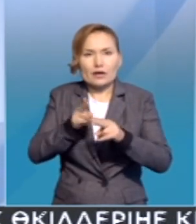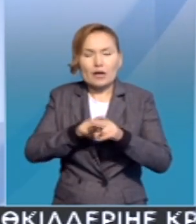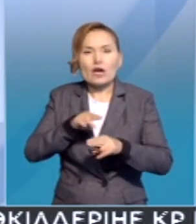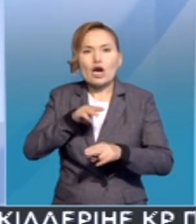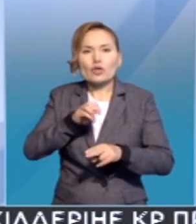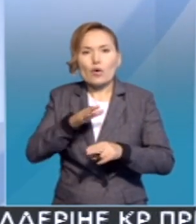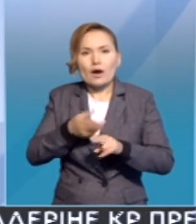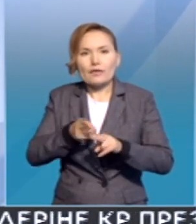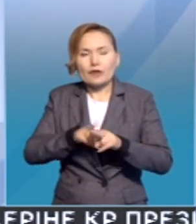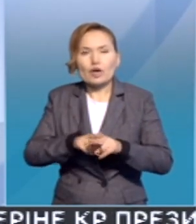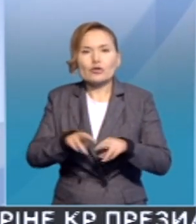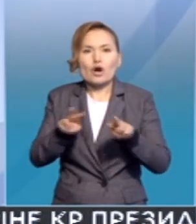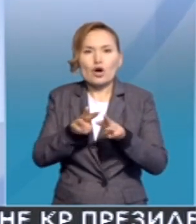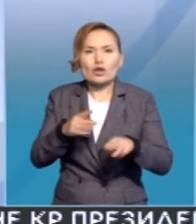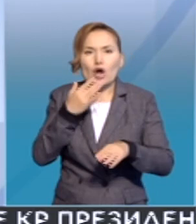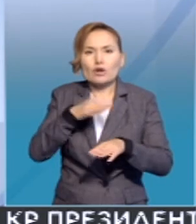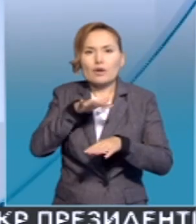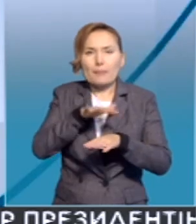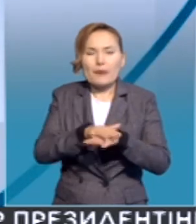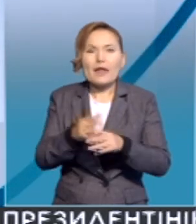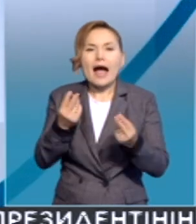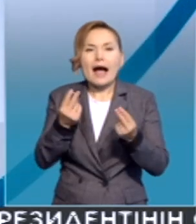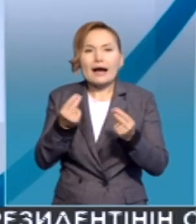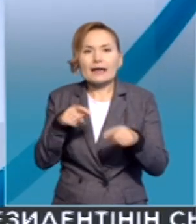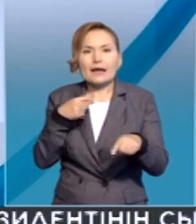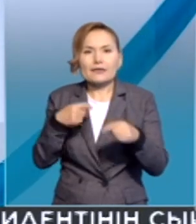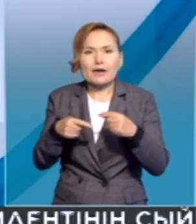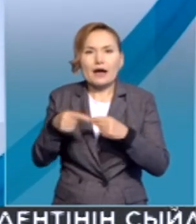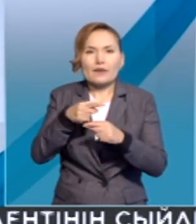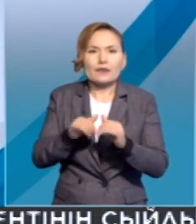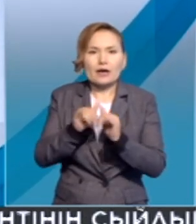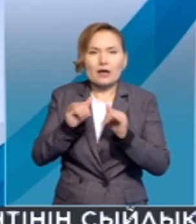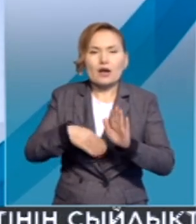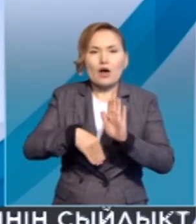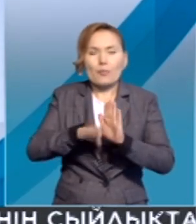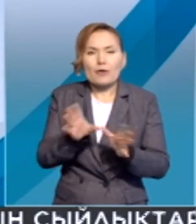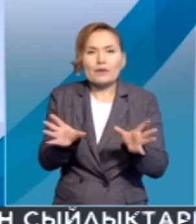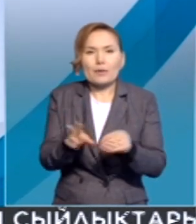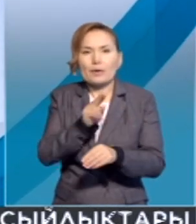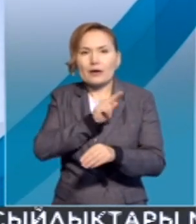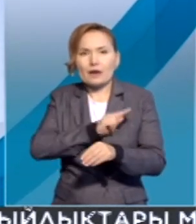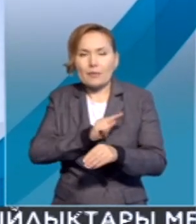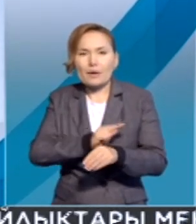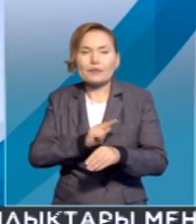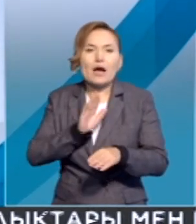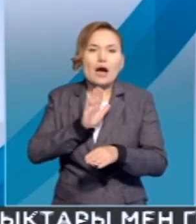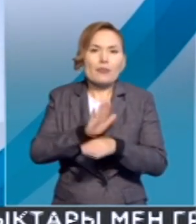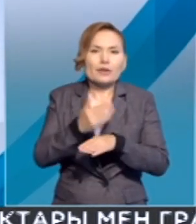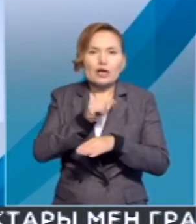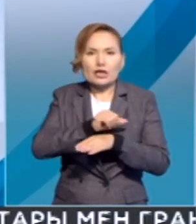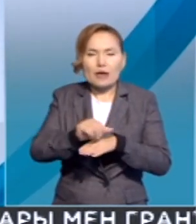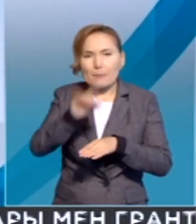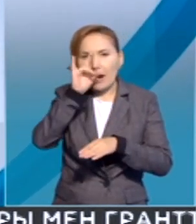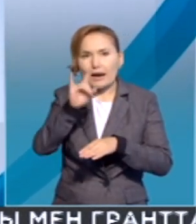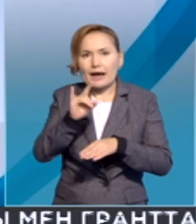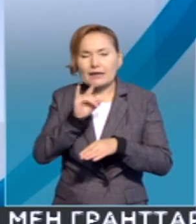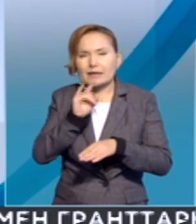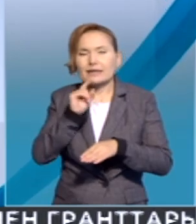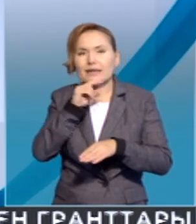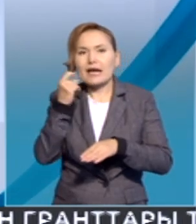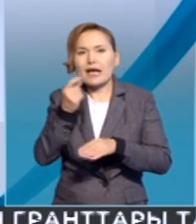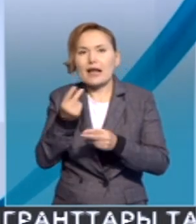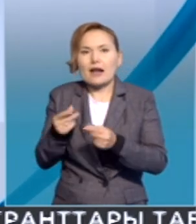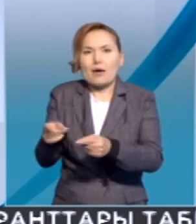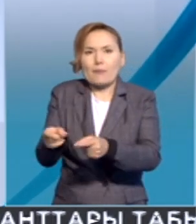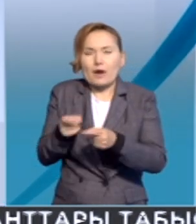Тоқаев Келімбетовке үкімет, ұлттық банк, қаржы нарығын реттеу және дамыту агенттігімен тығыз ықпалдастық орната отырып, шетелден ел экономикасына инвестиция